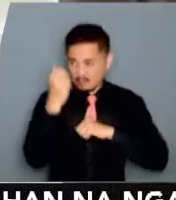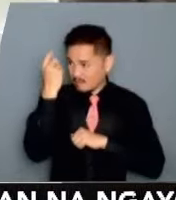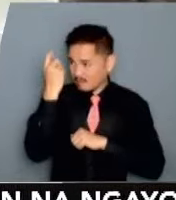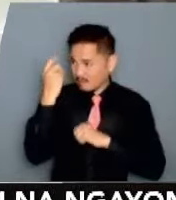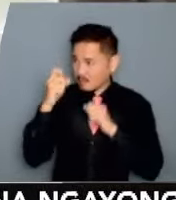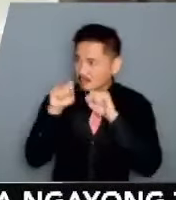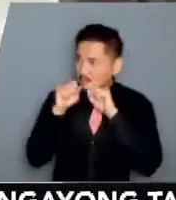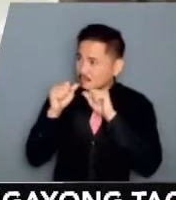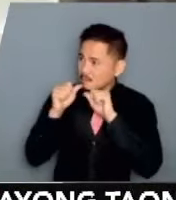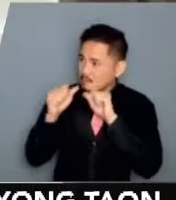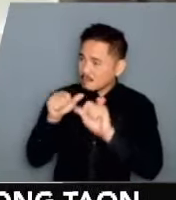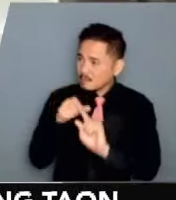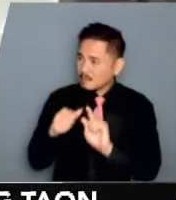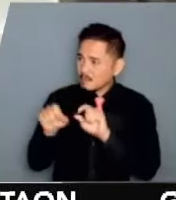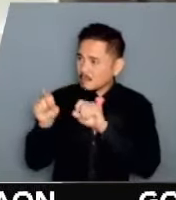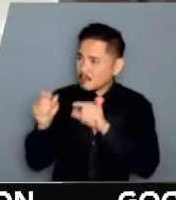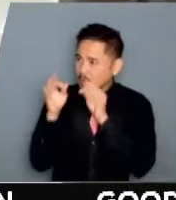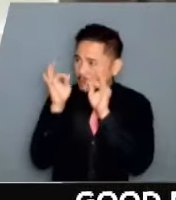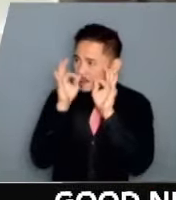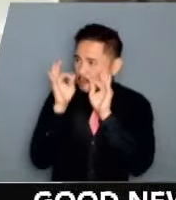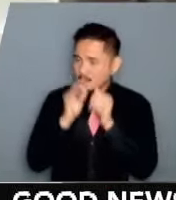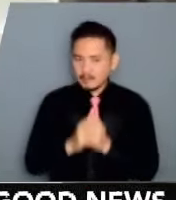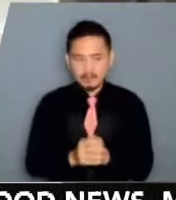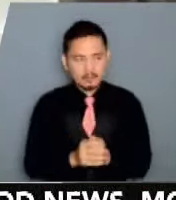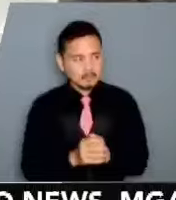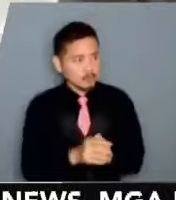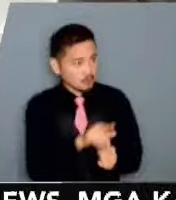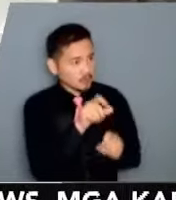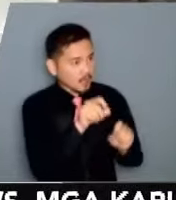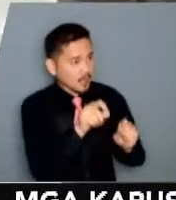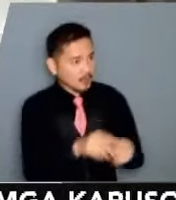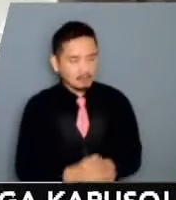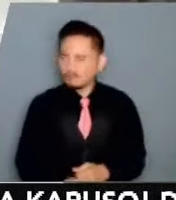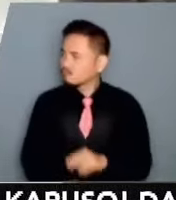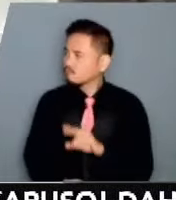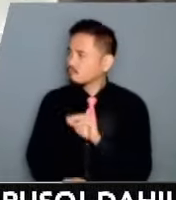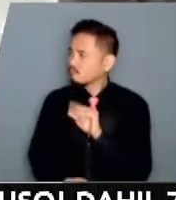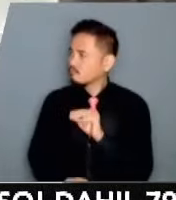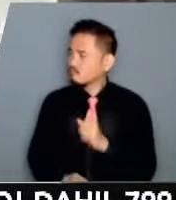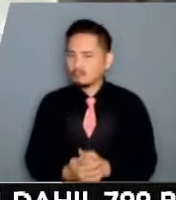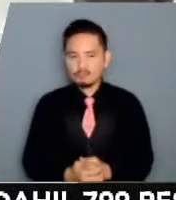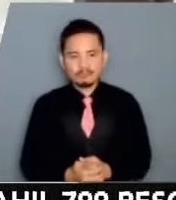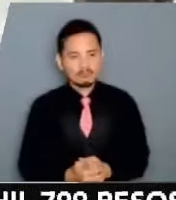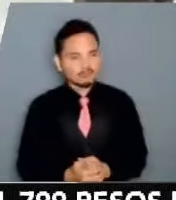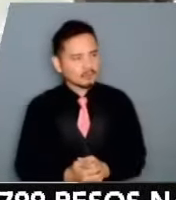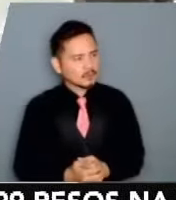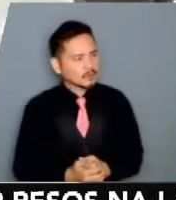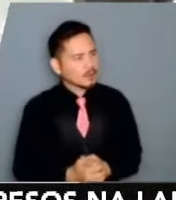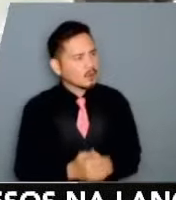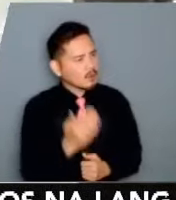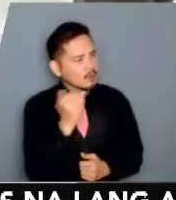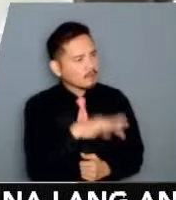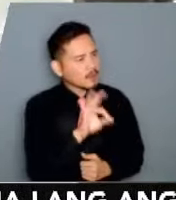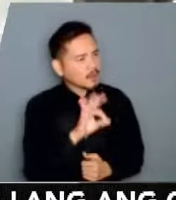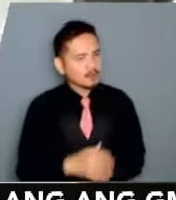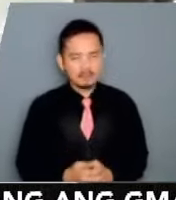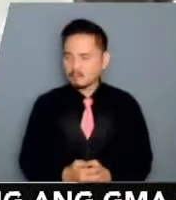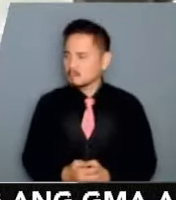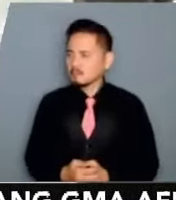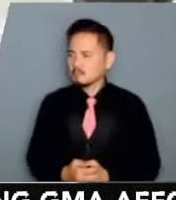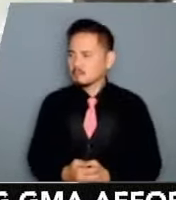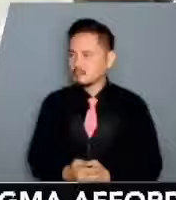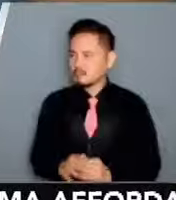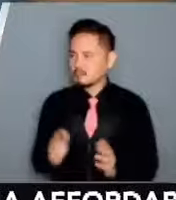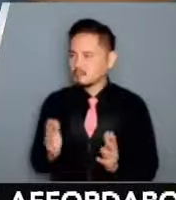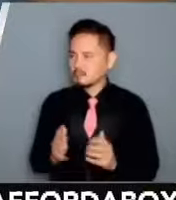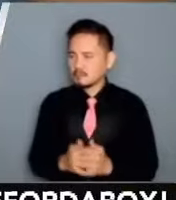baril? Meron po. Saan mo ginagamit ito? Self-defense po. May nakuha ba sa iyong droga din? Wala